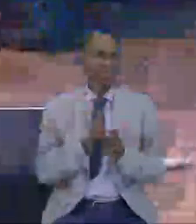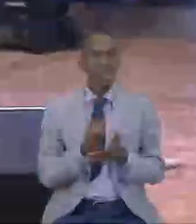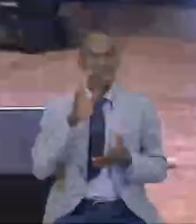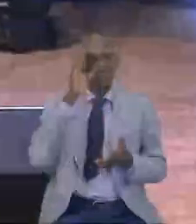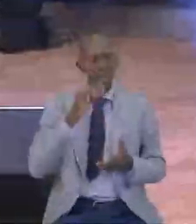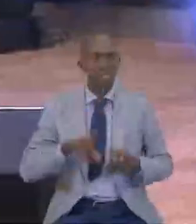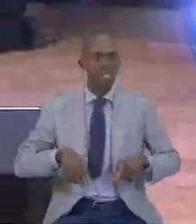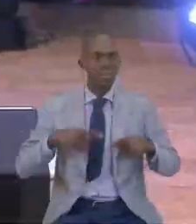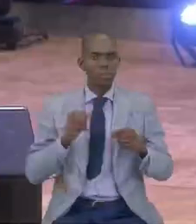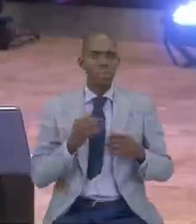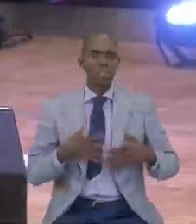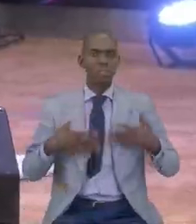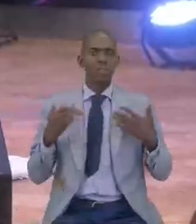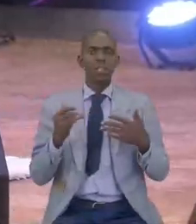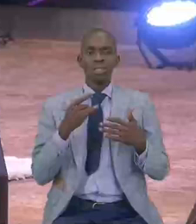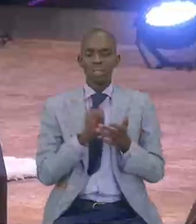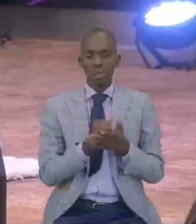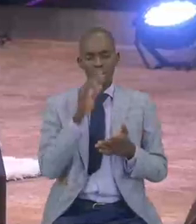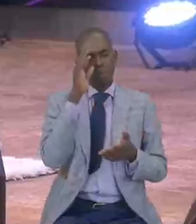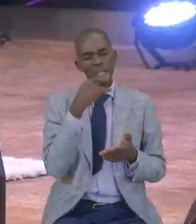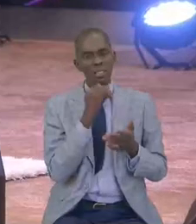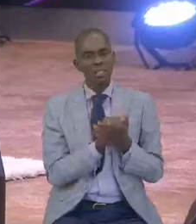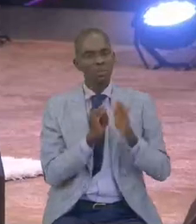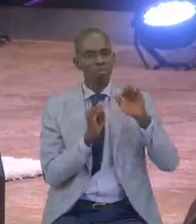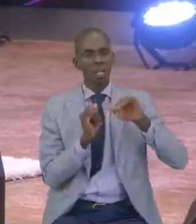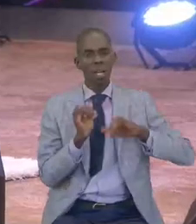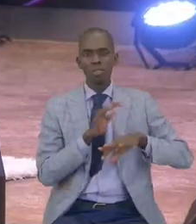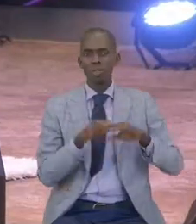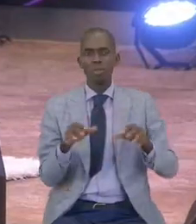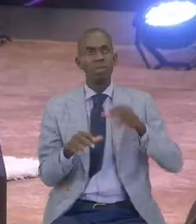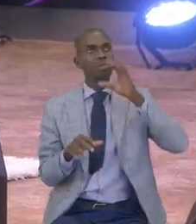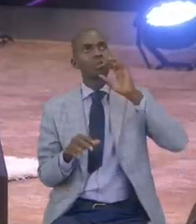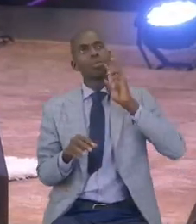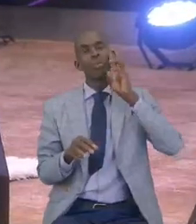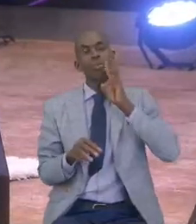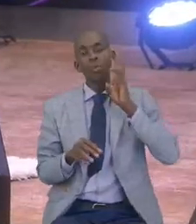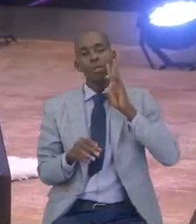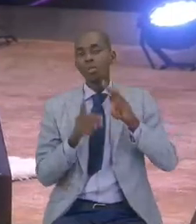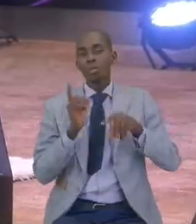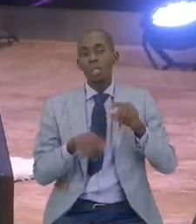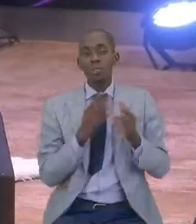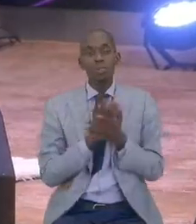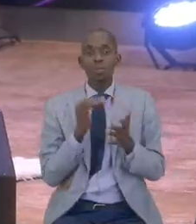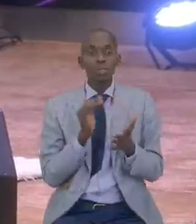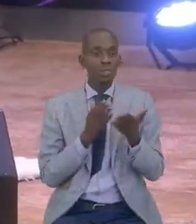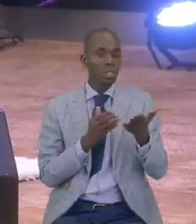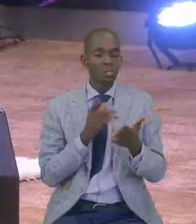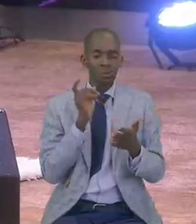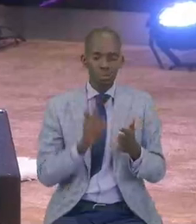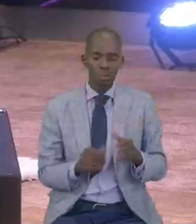Je ne bois pas le vin. Tu ne peux pas t'arrêter là, mais je prie. Je fais confiance à Dieu, je